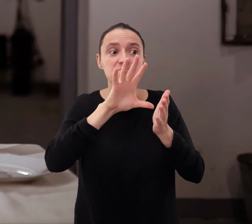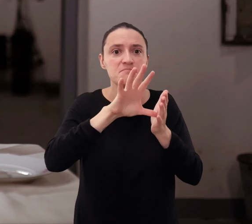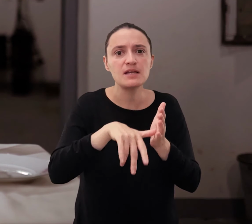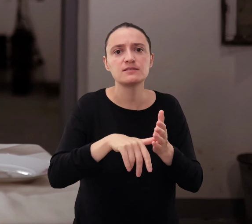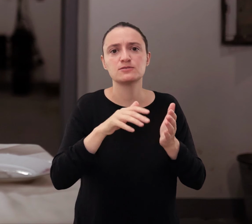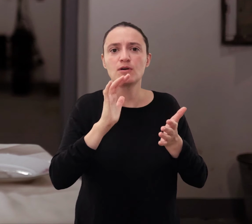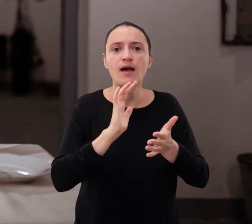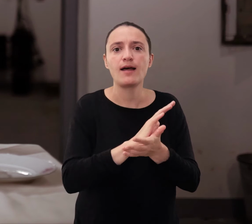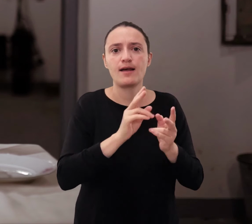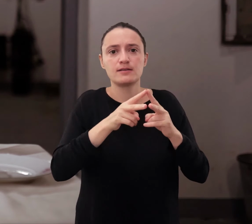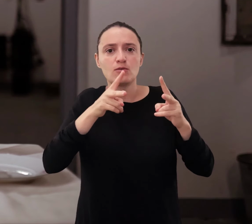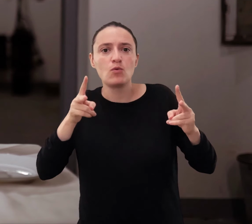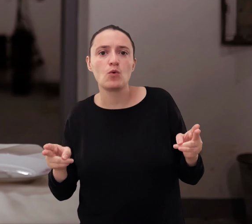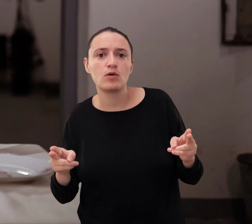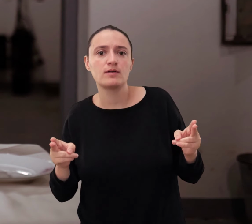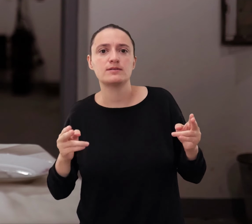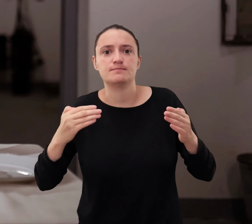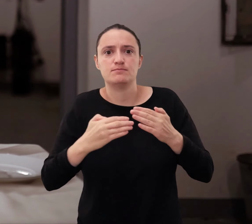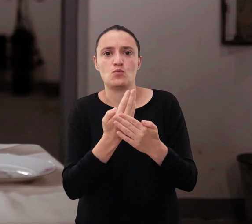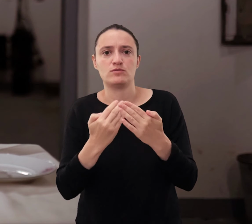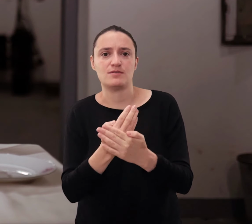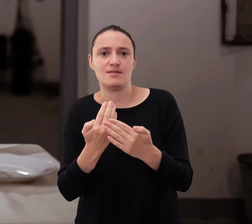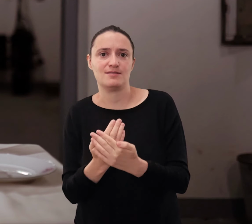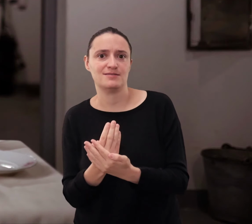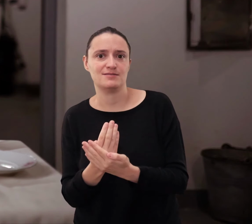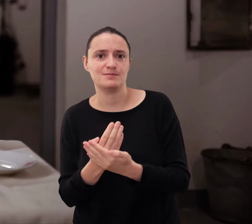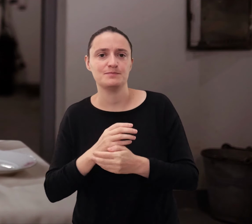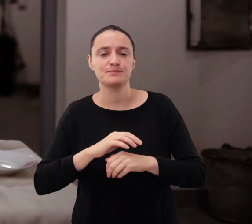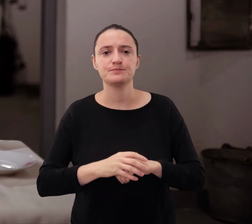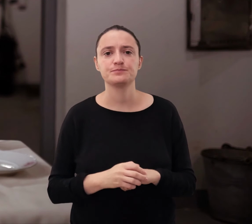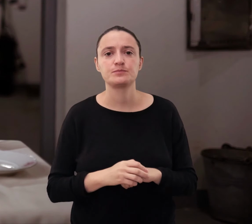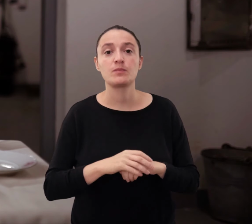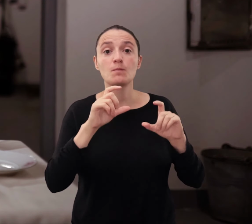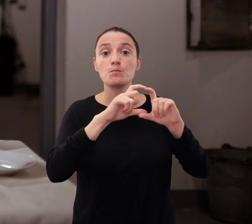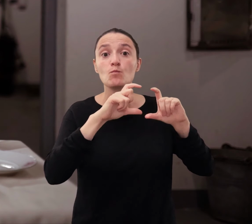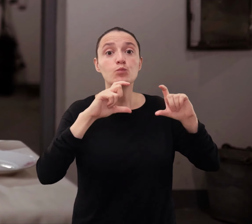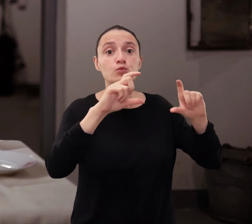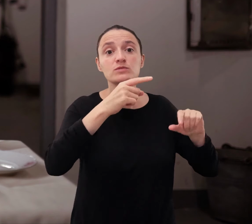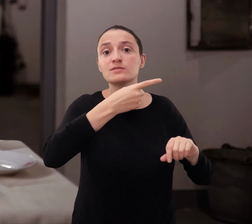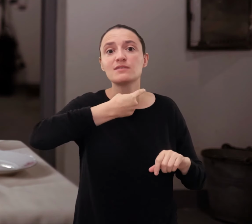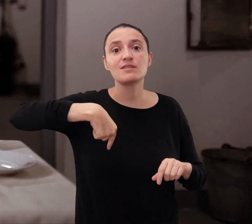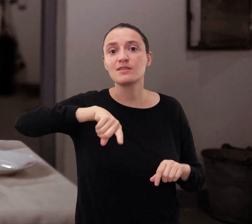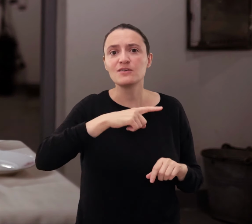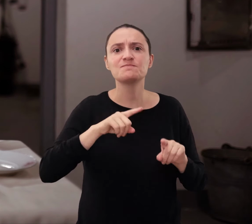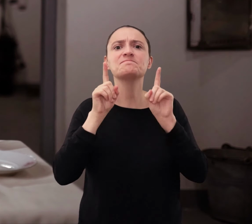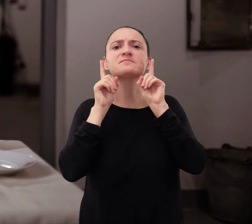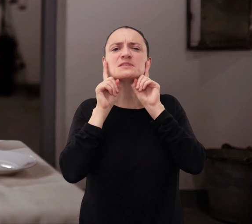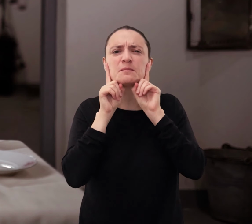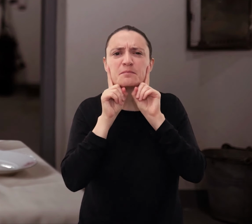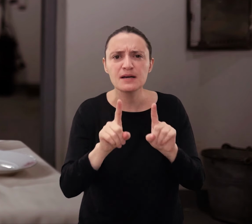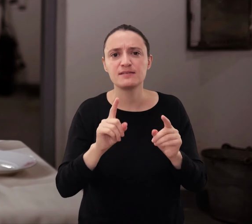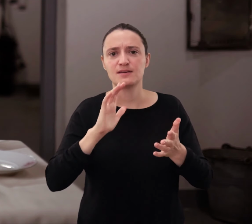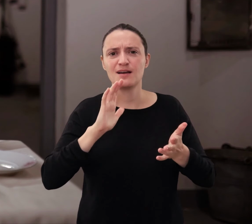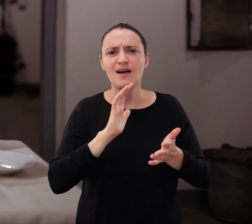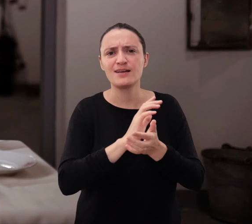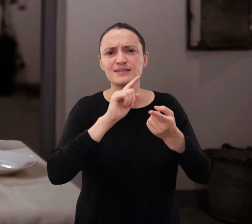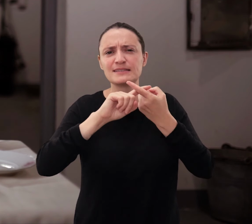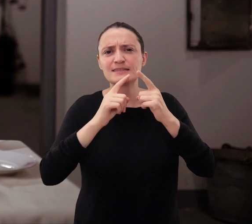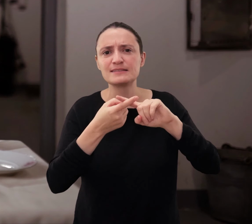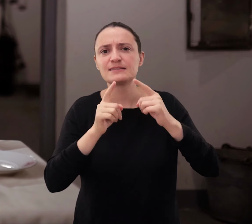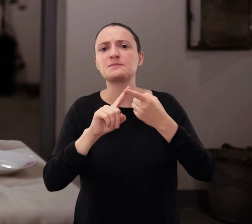jako miasto z epoki modernizmu. Nasz budynek jest rzeczywiście taką typową perłą